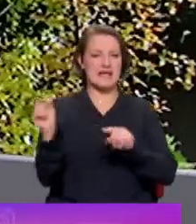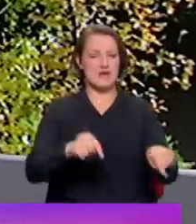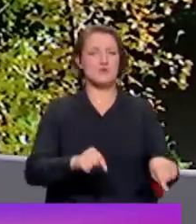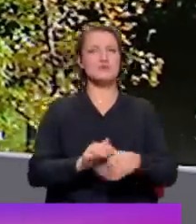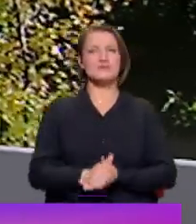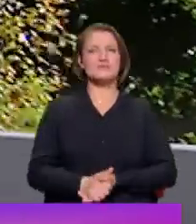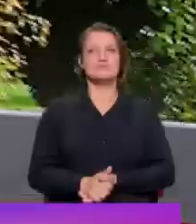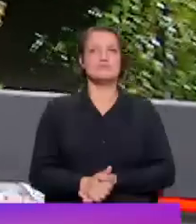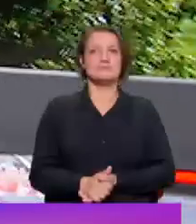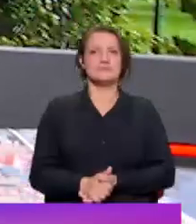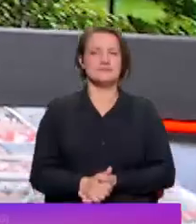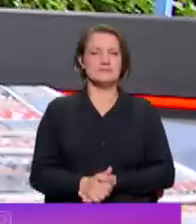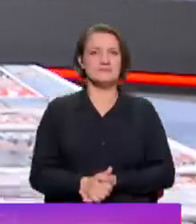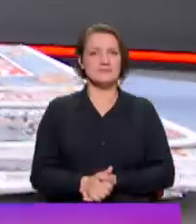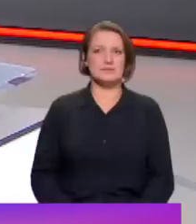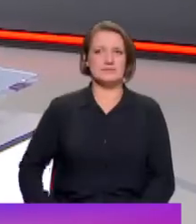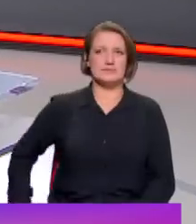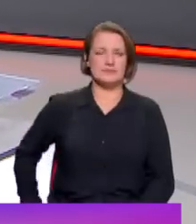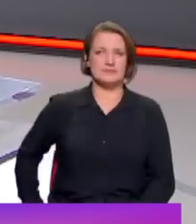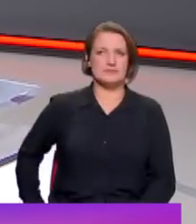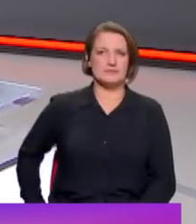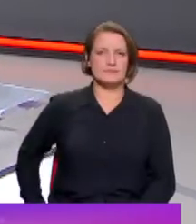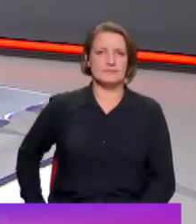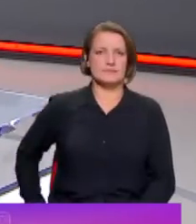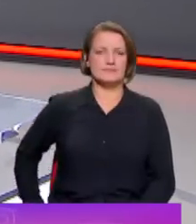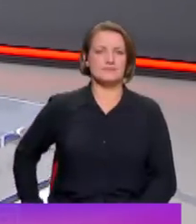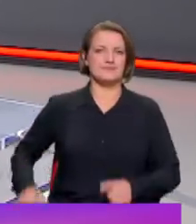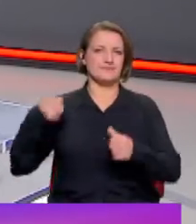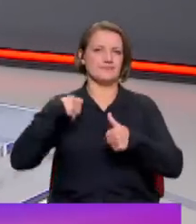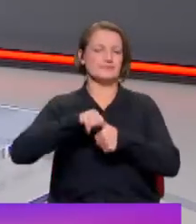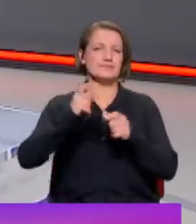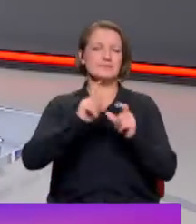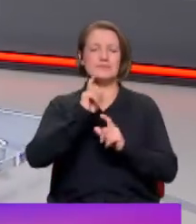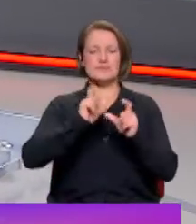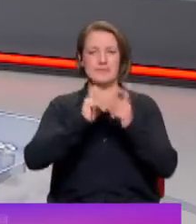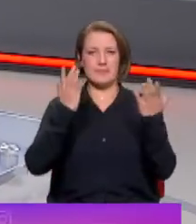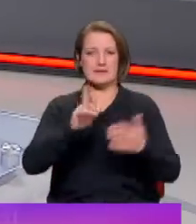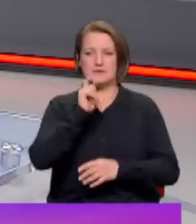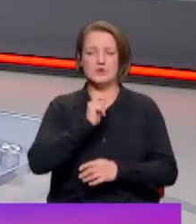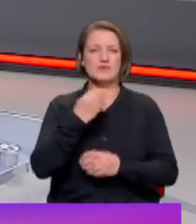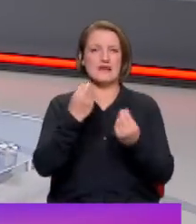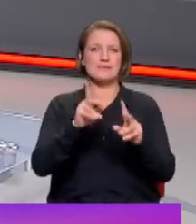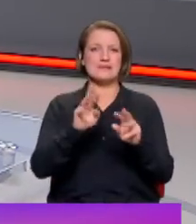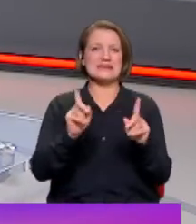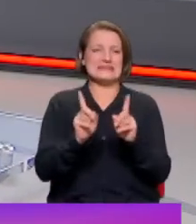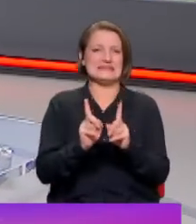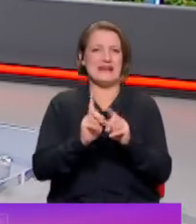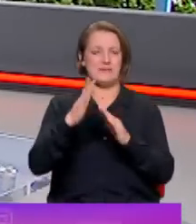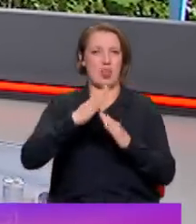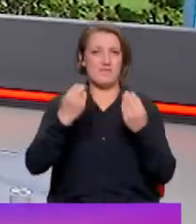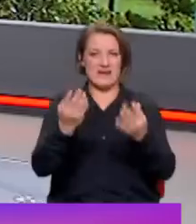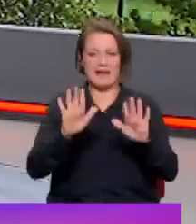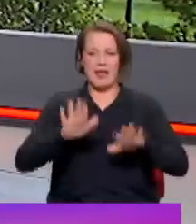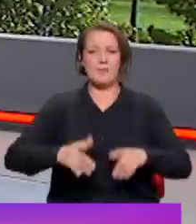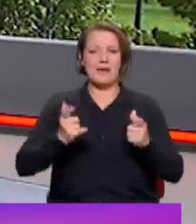geri geliyoruz Çünkü tekrar günaydın söz verdiğimiz gibi arayı kısa tuttuk kaldığımız yerden